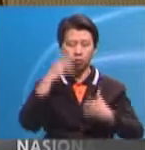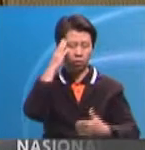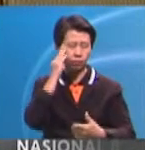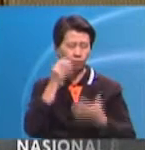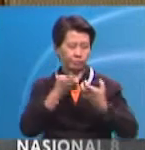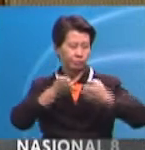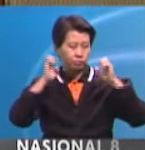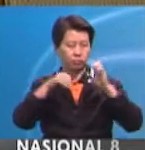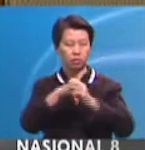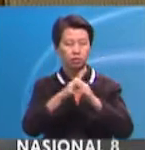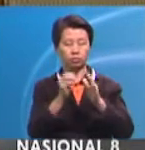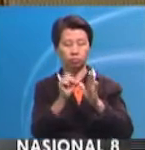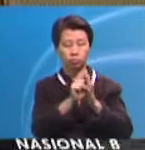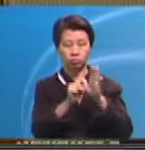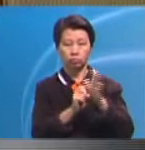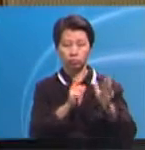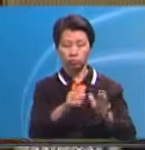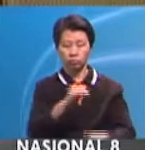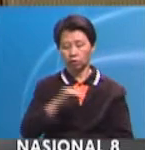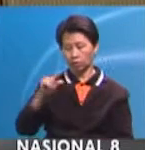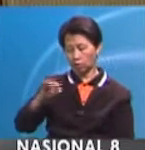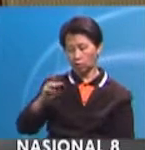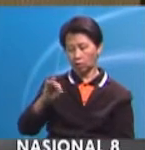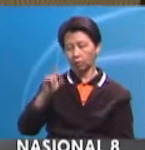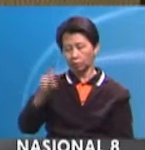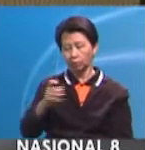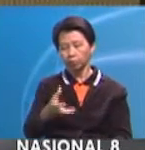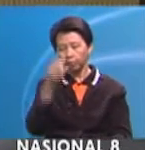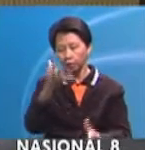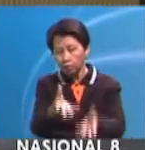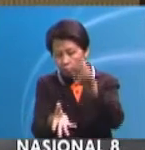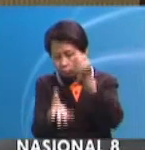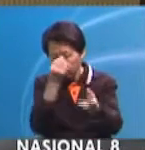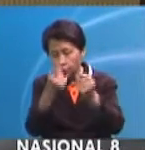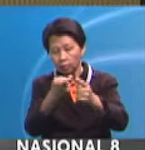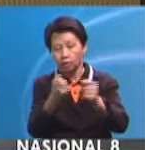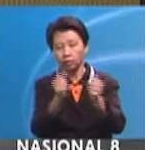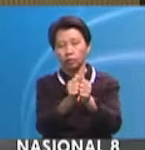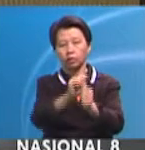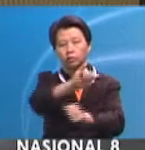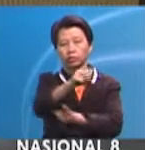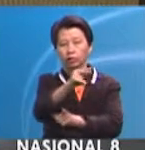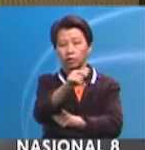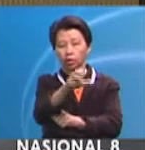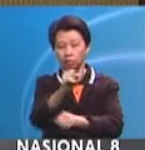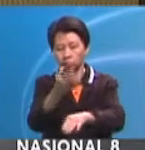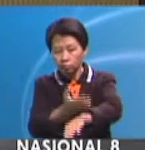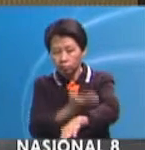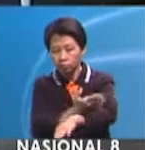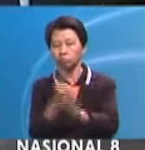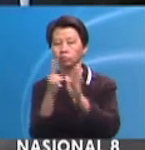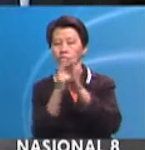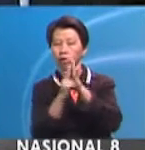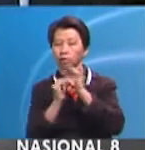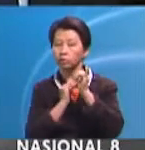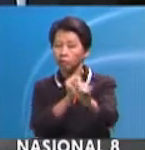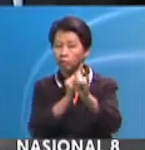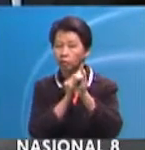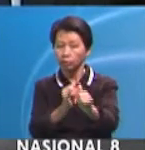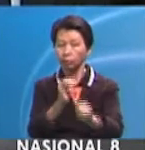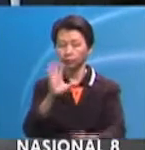dalam sistem syariah dan gambia perlu banyak belajar dengan ggsm dalam membangunkan perundangan negara itu